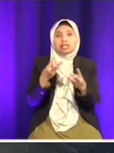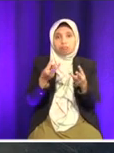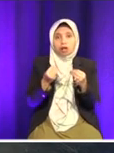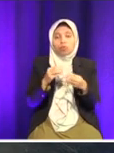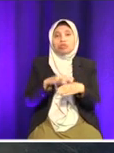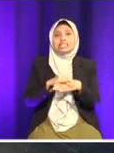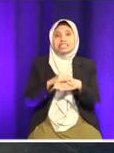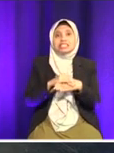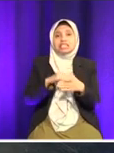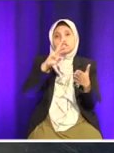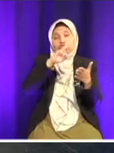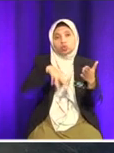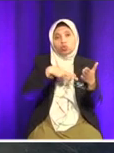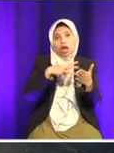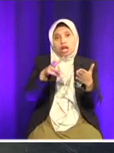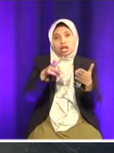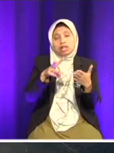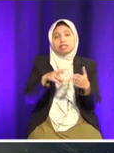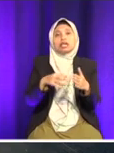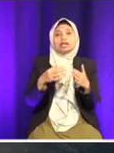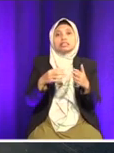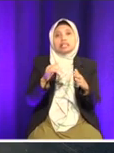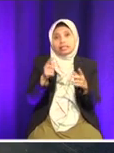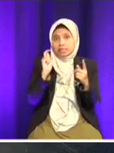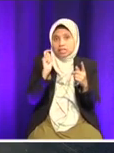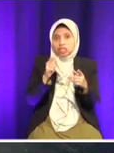maxnya tadi kita mencoba yang positif